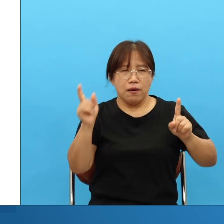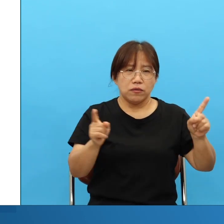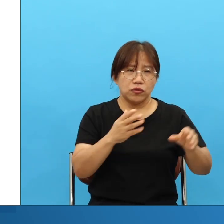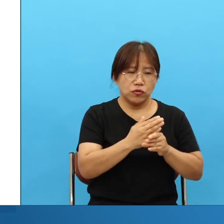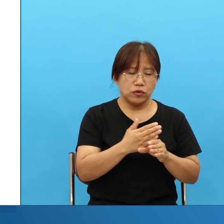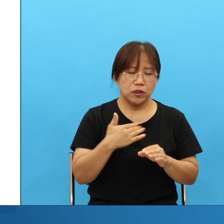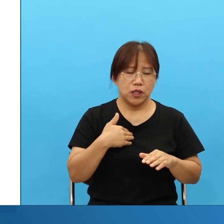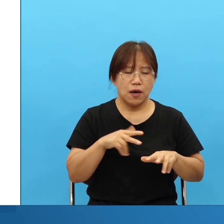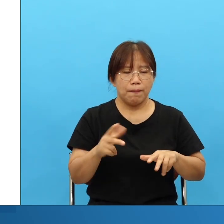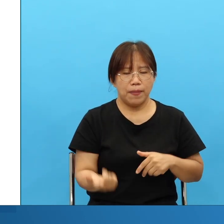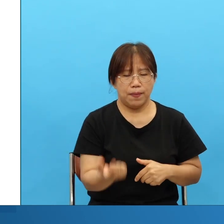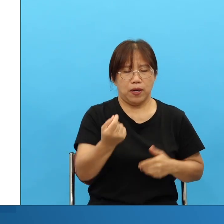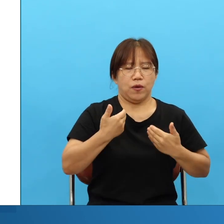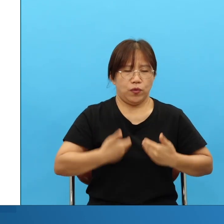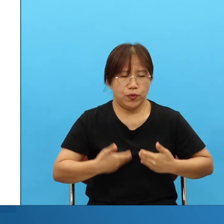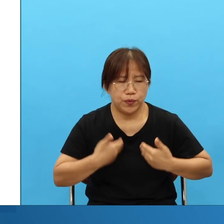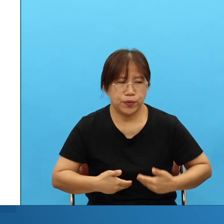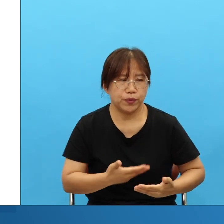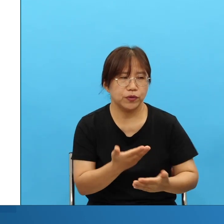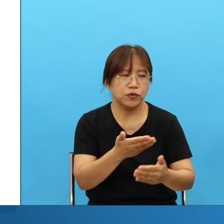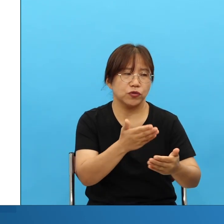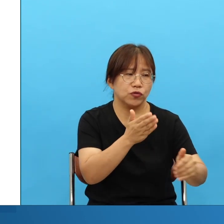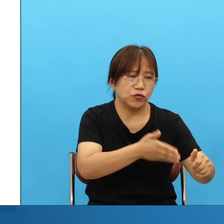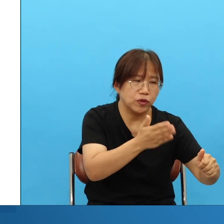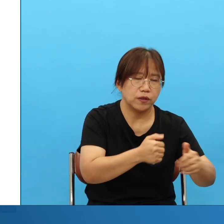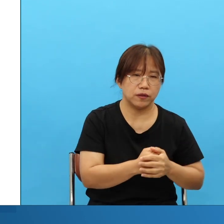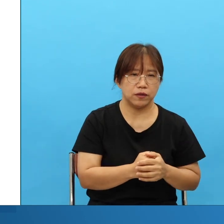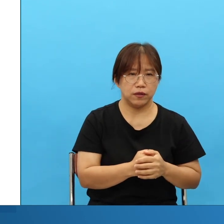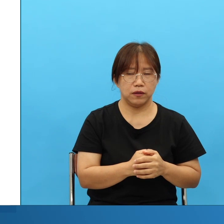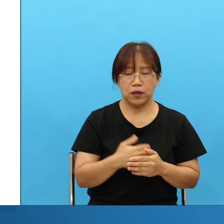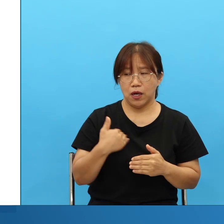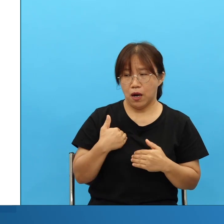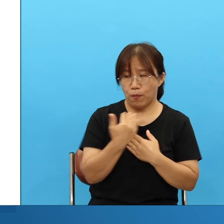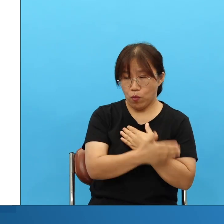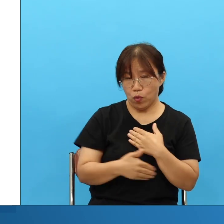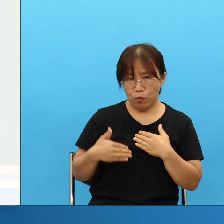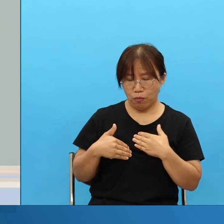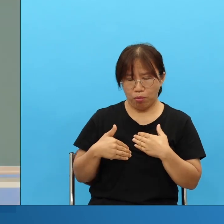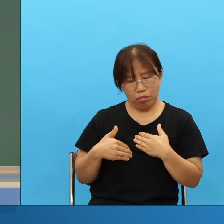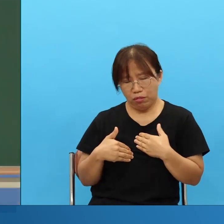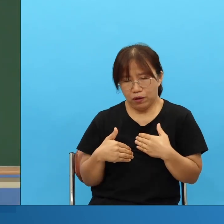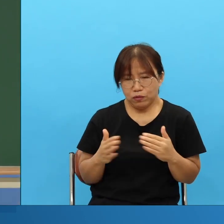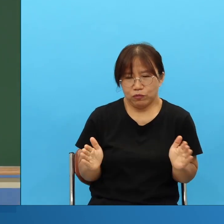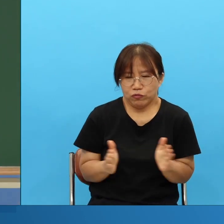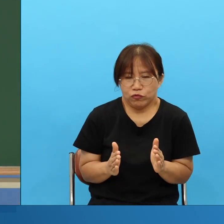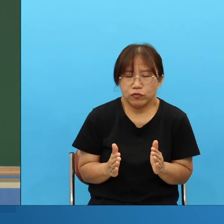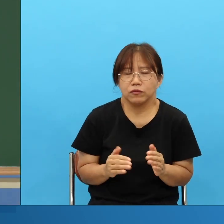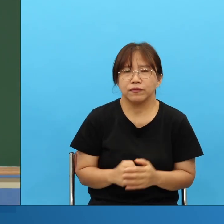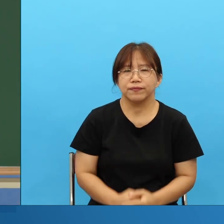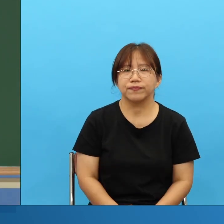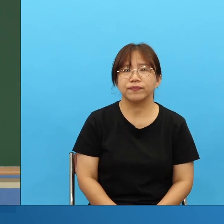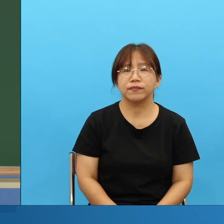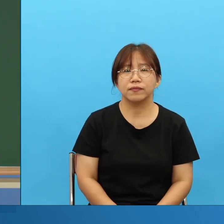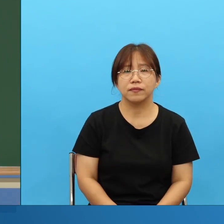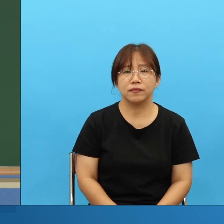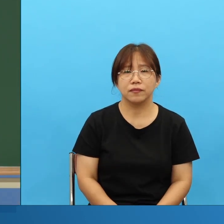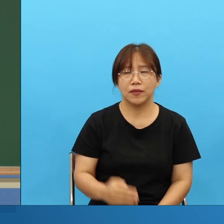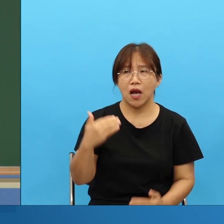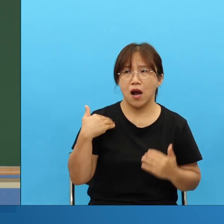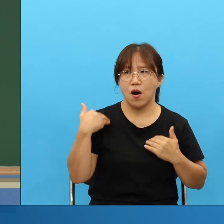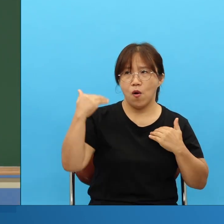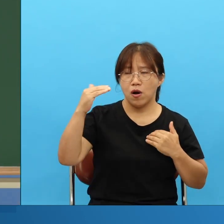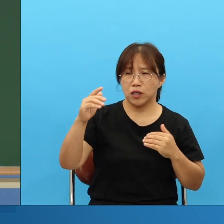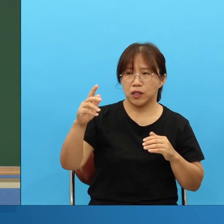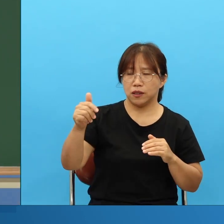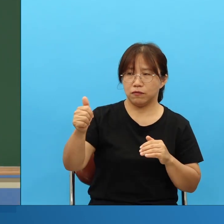좀 시켜달라고. 여러분, 제가 체격 보시다시피 그게 뭐 될까요? 그 친구는 꽤 체격이